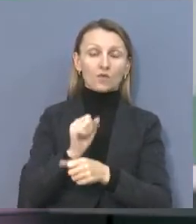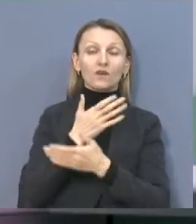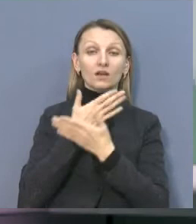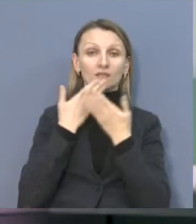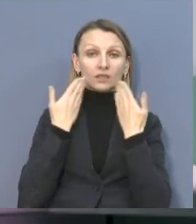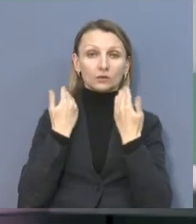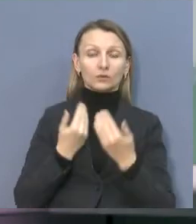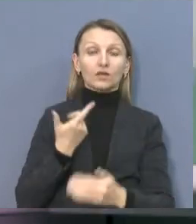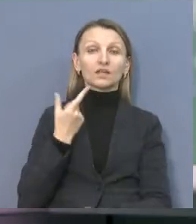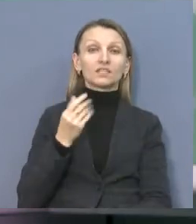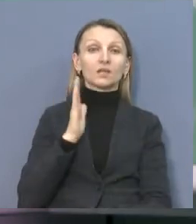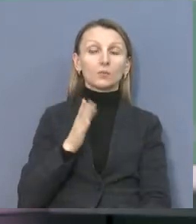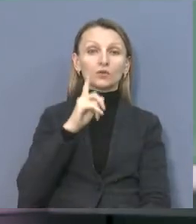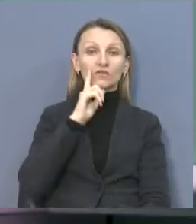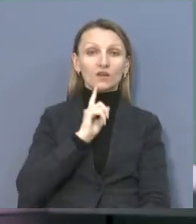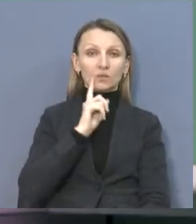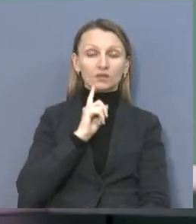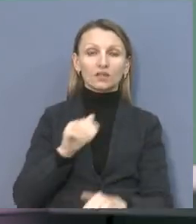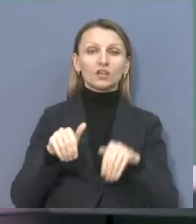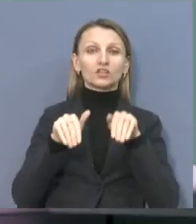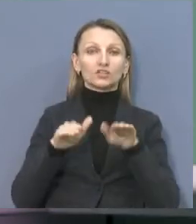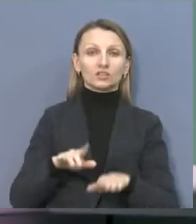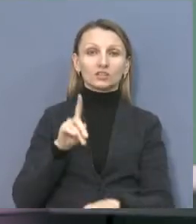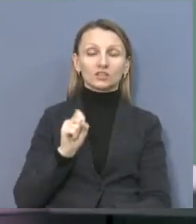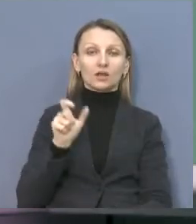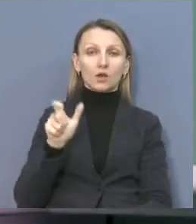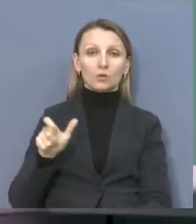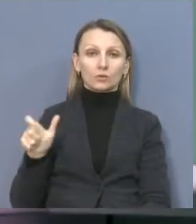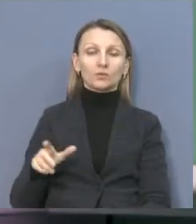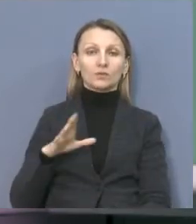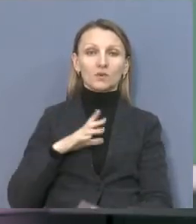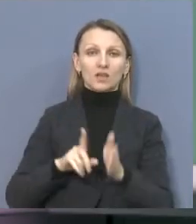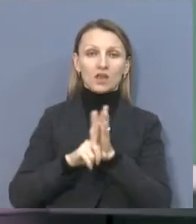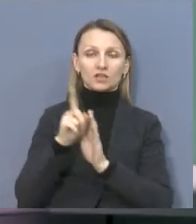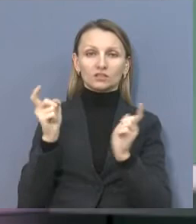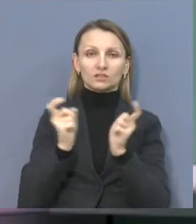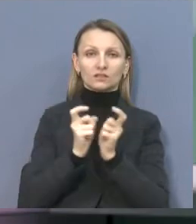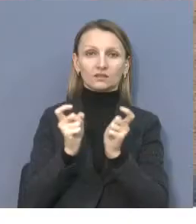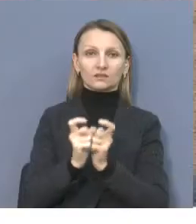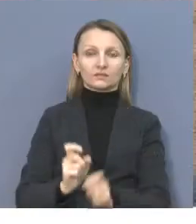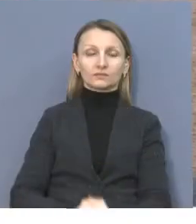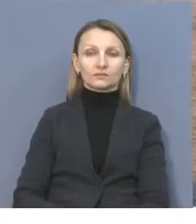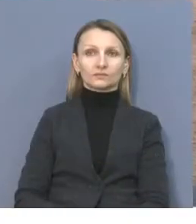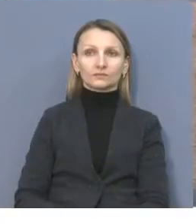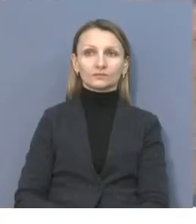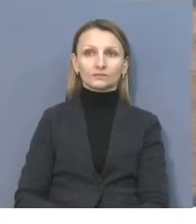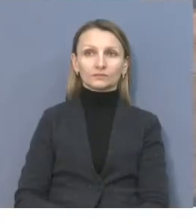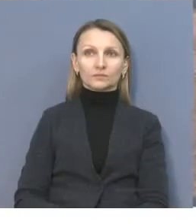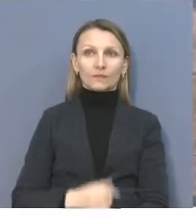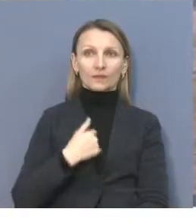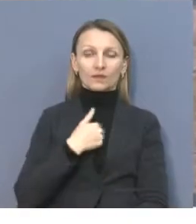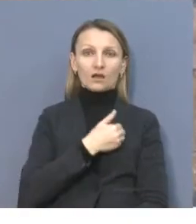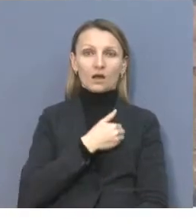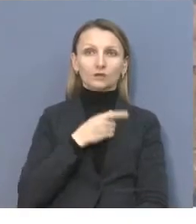поэтому где будут временные решения за общественностью отсюда и пошли разногласия я была на